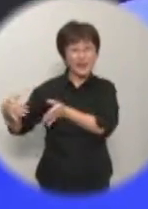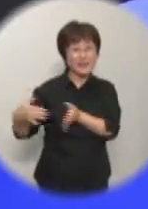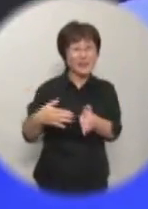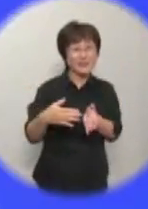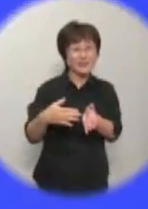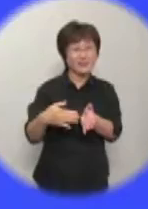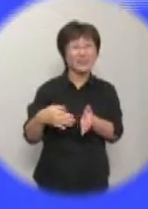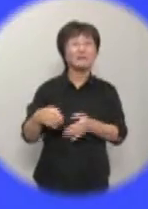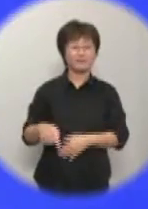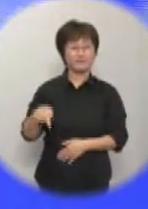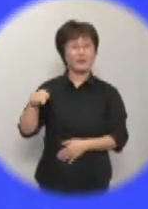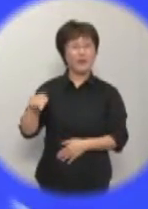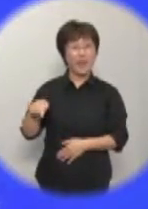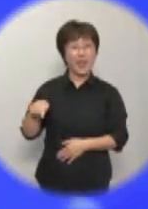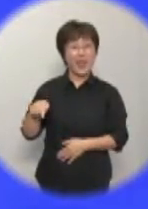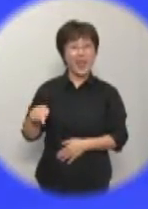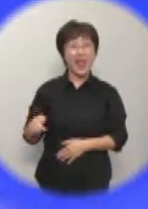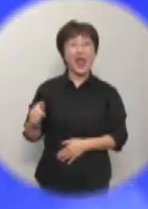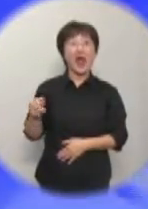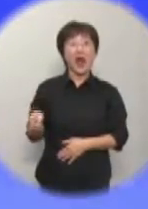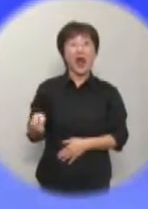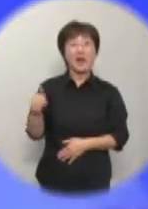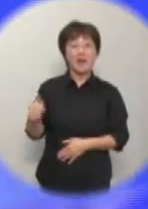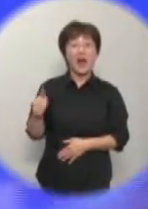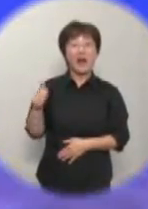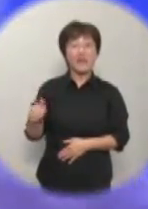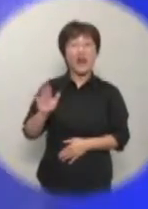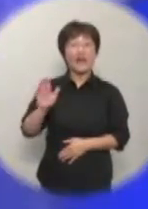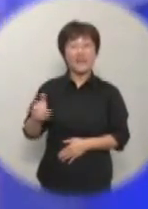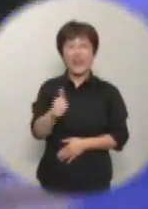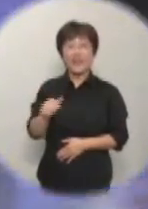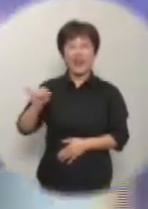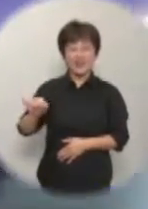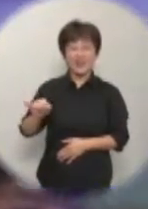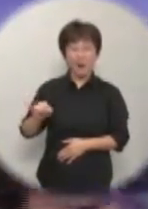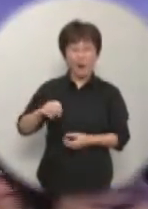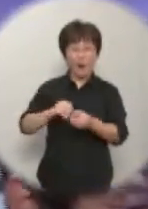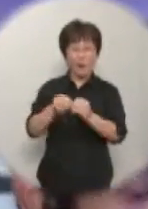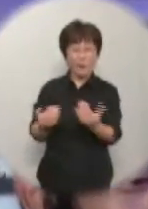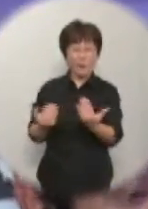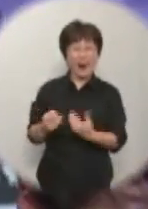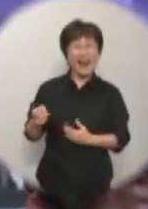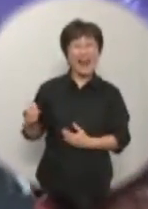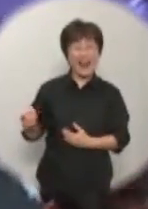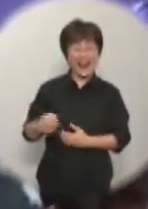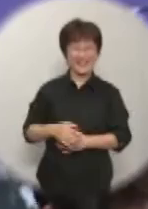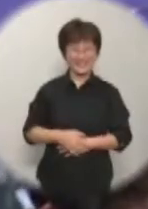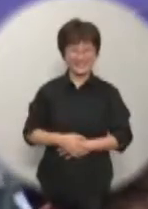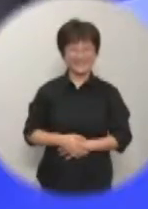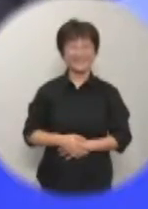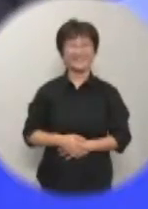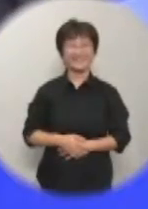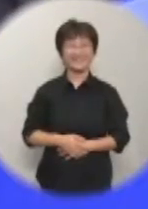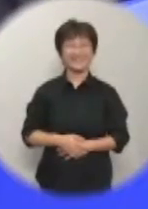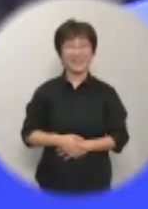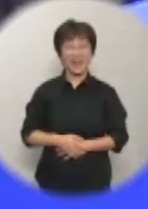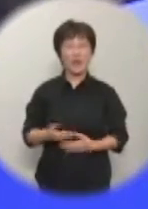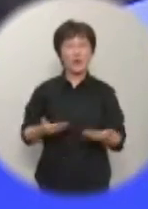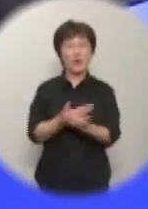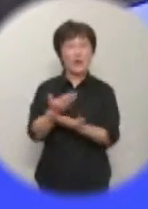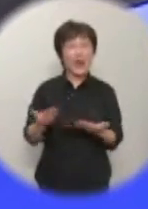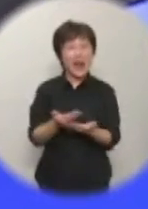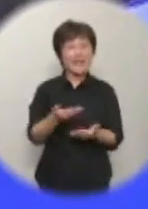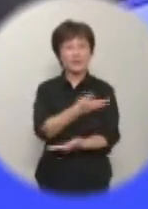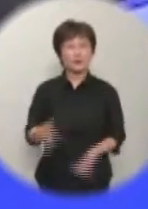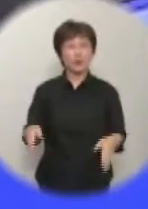けど、やってくるのはこちらの大きなハタタテダイ。 こんな鮮やかなお魚が、 ね、 はい、 ふれあい水